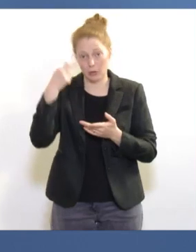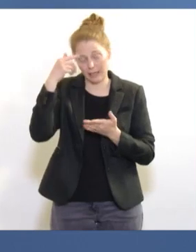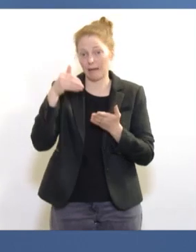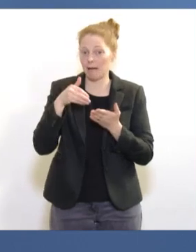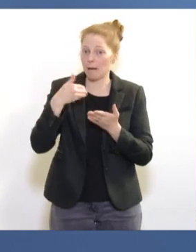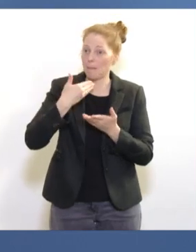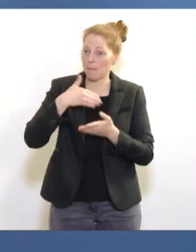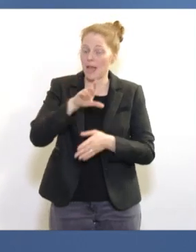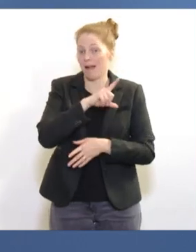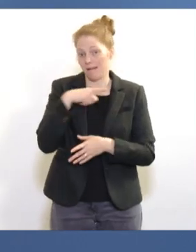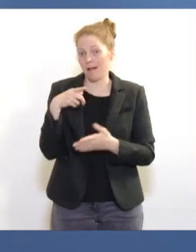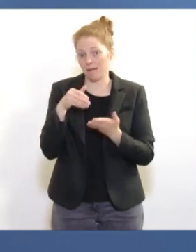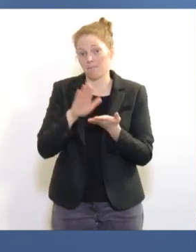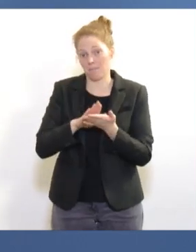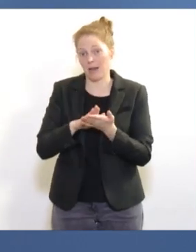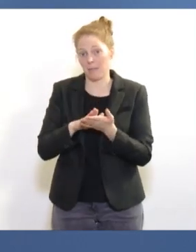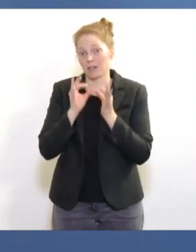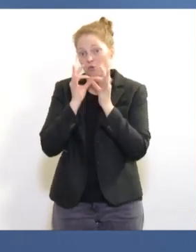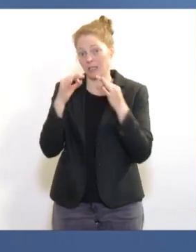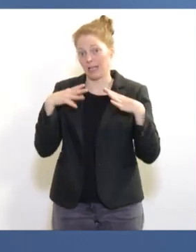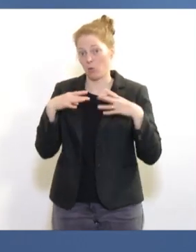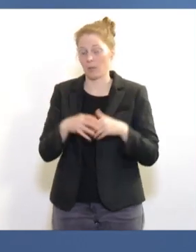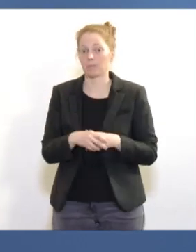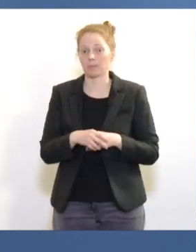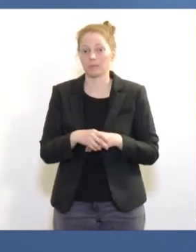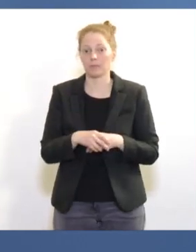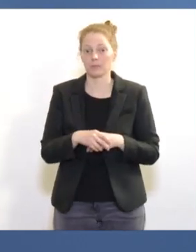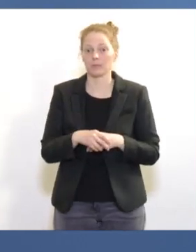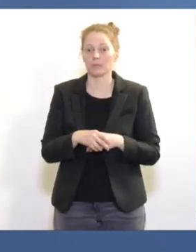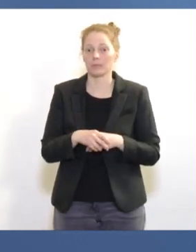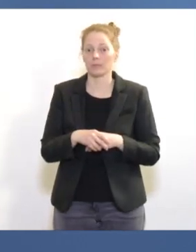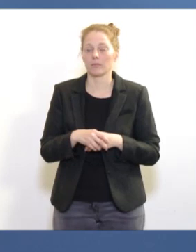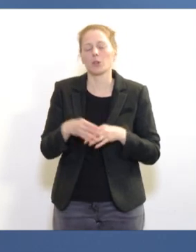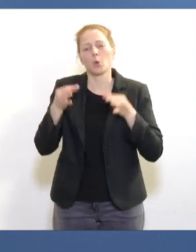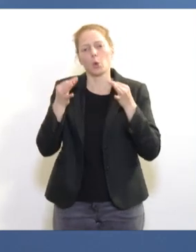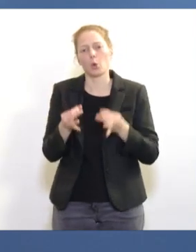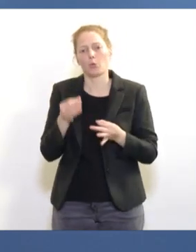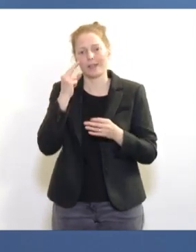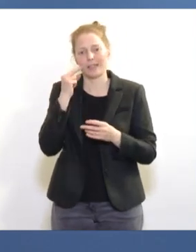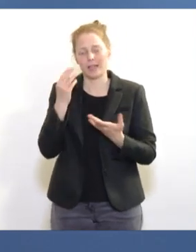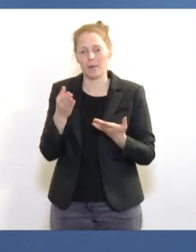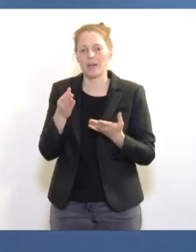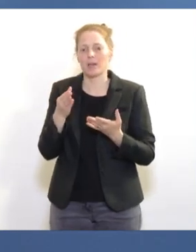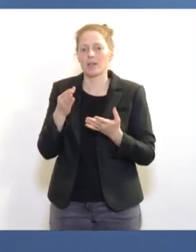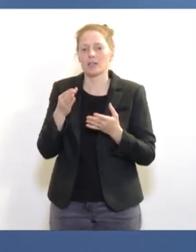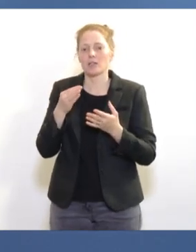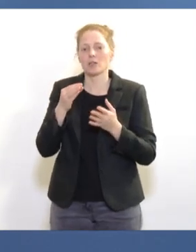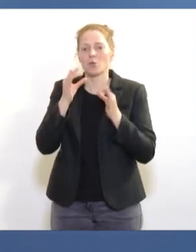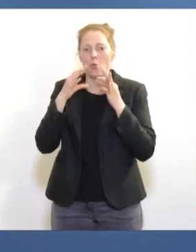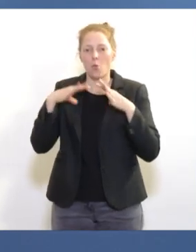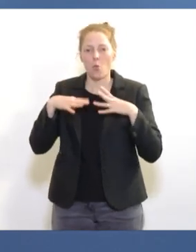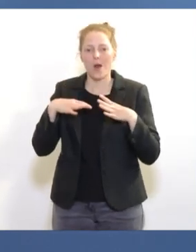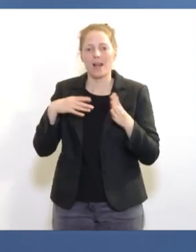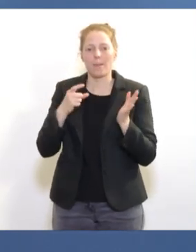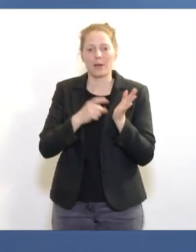lang wird undauern. Wir haben festgestellt, dass von der largen Auslegung vom Congé pour raison